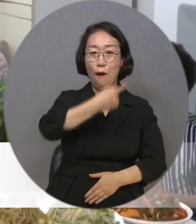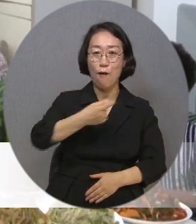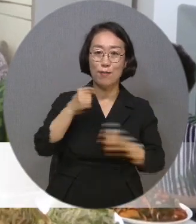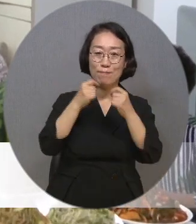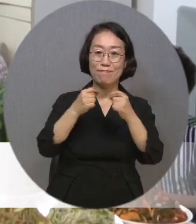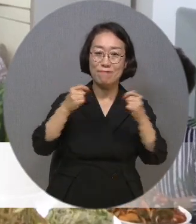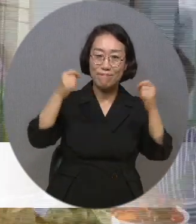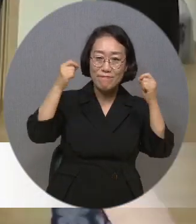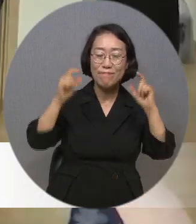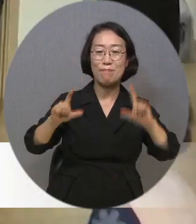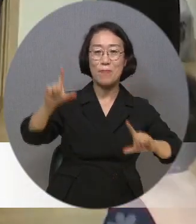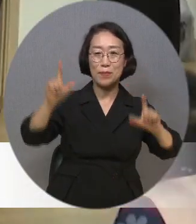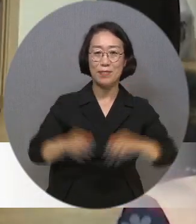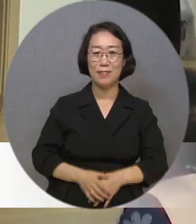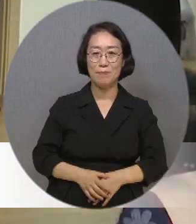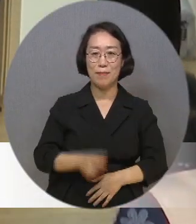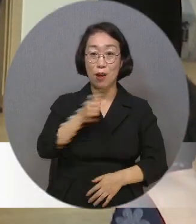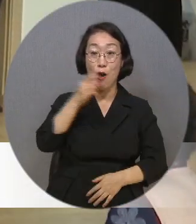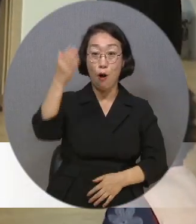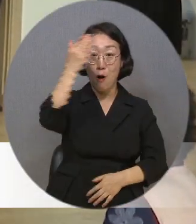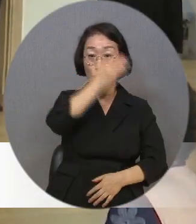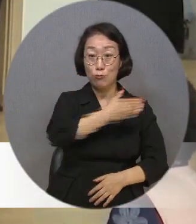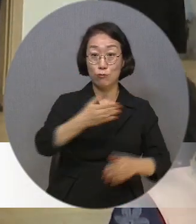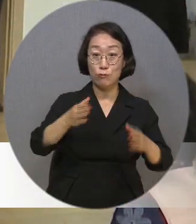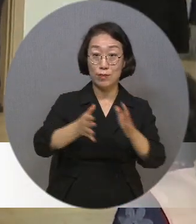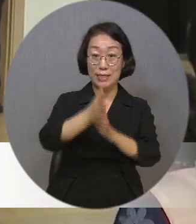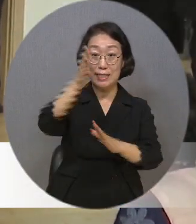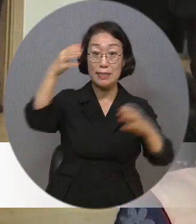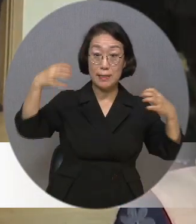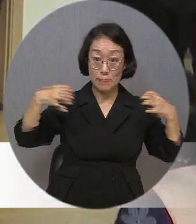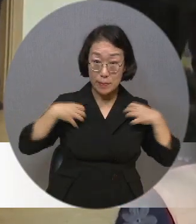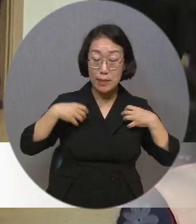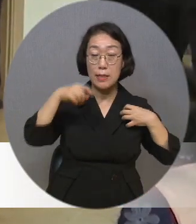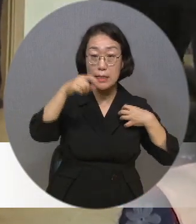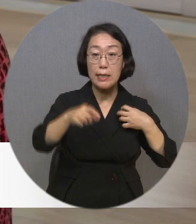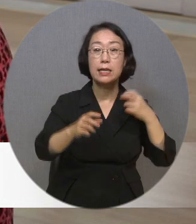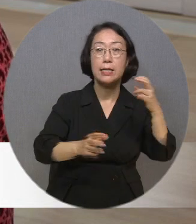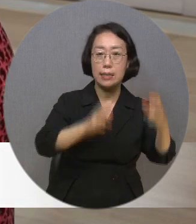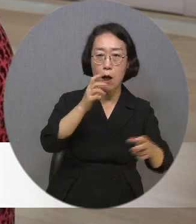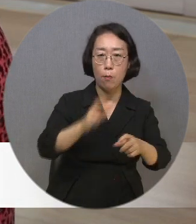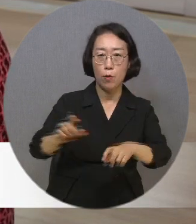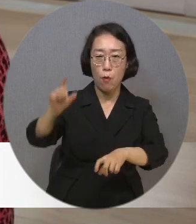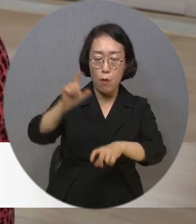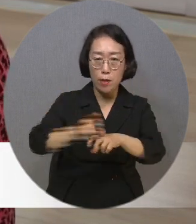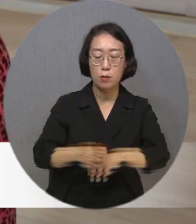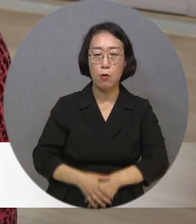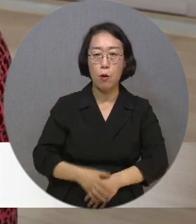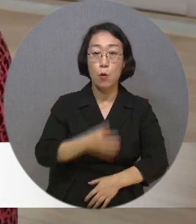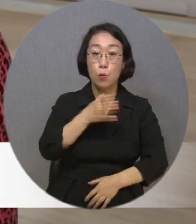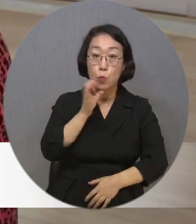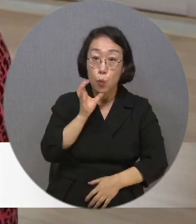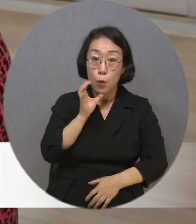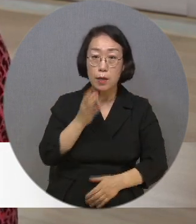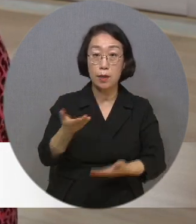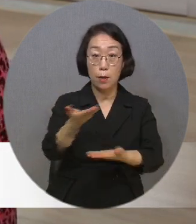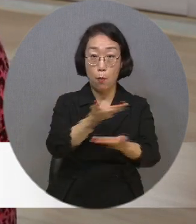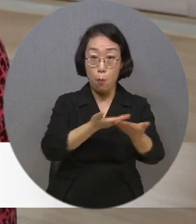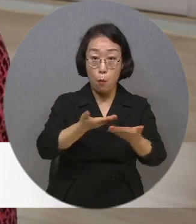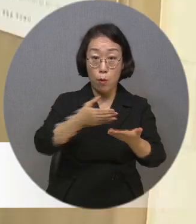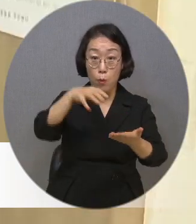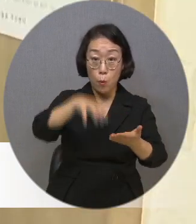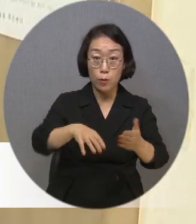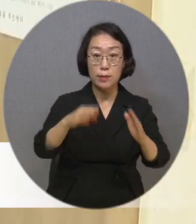가득합니다. 여수시는 경로당 합동생신 챙겨드리기 사업뿐 아니라 경로당을 순회하는 다양한 건강